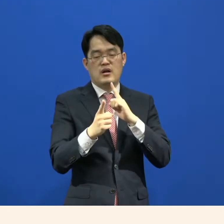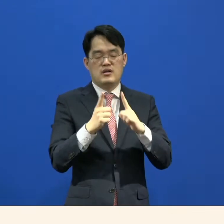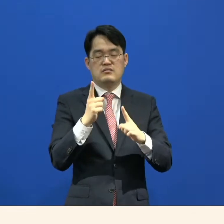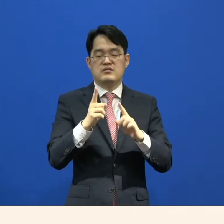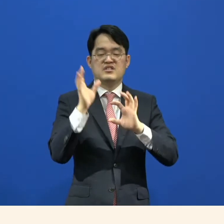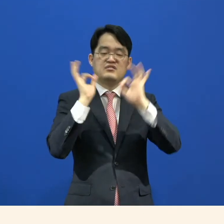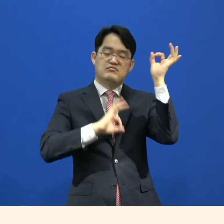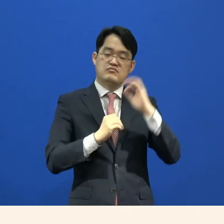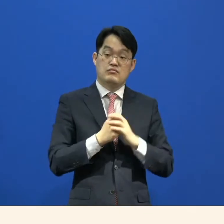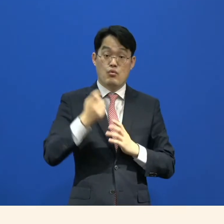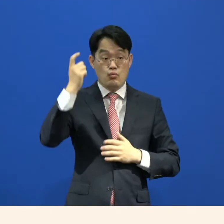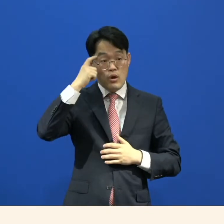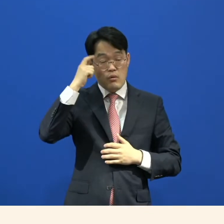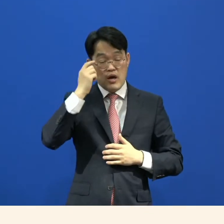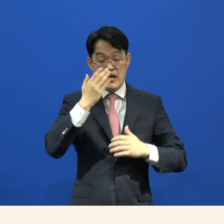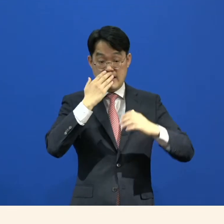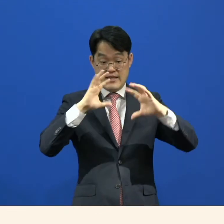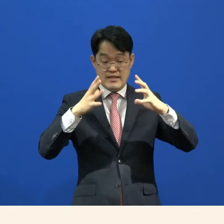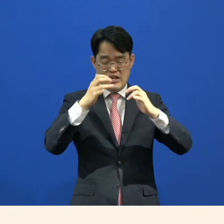것이기 때문에